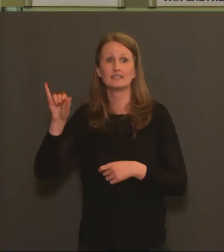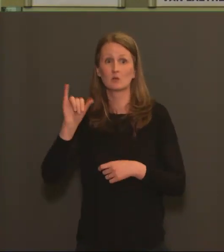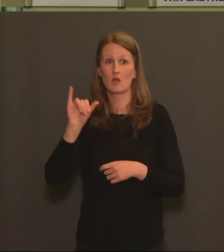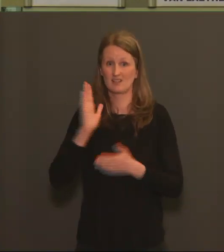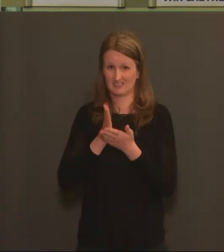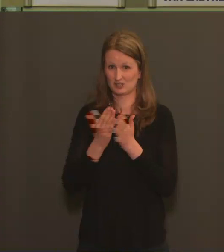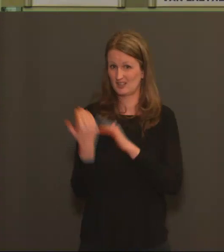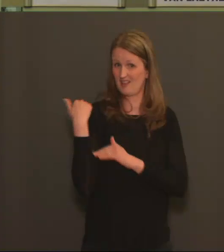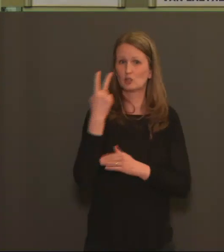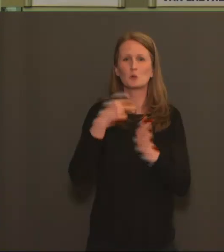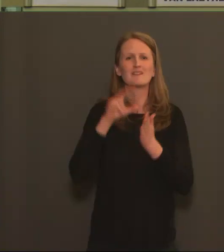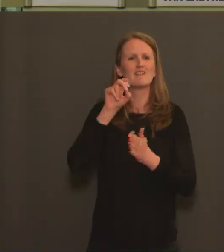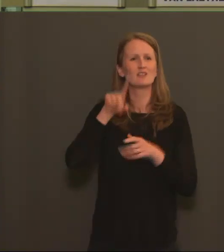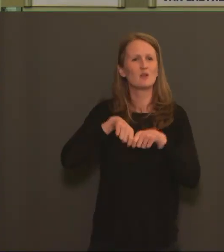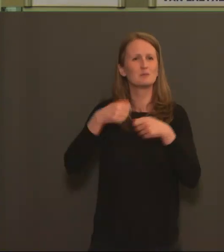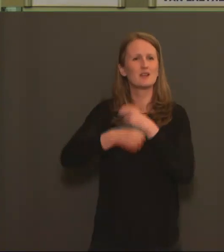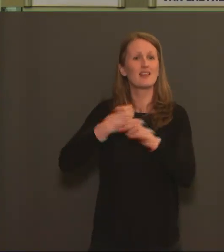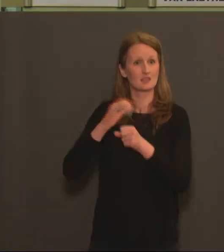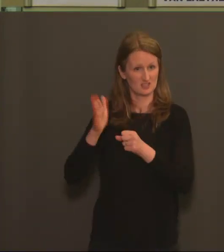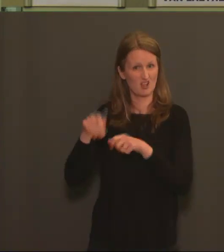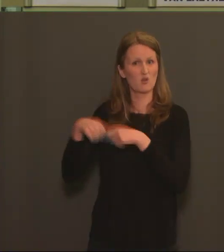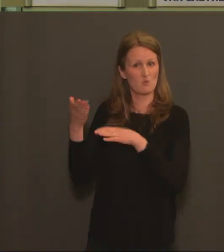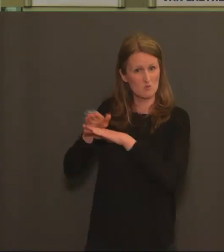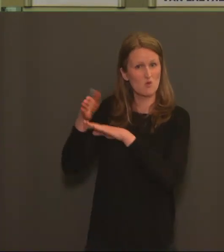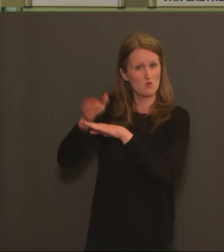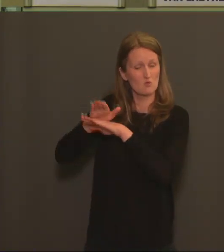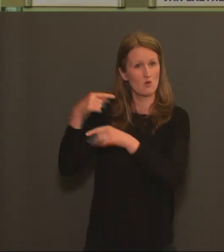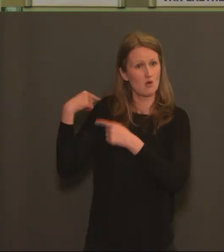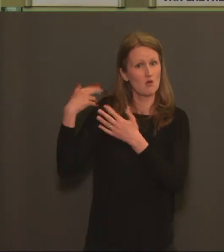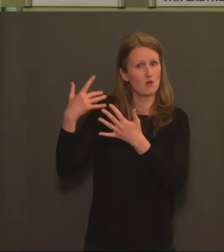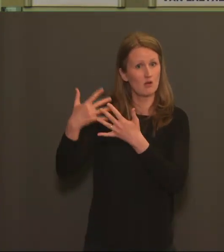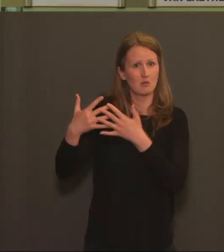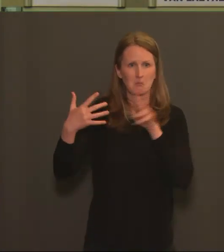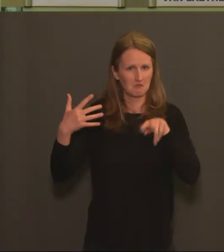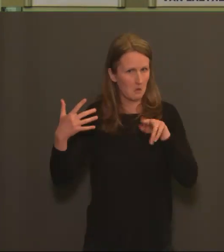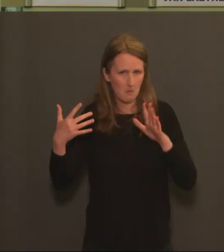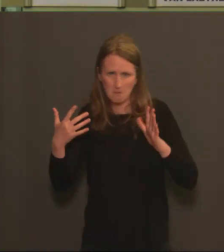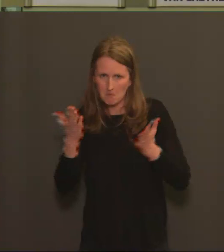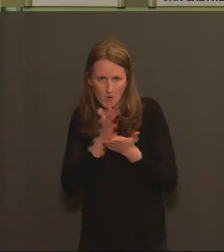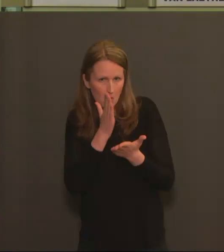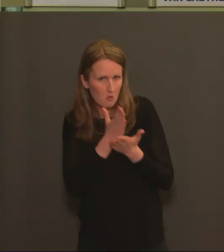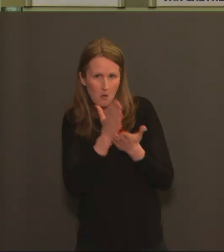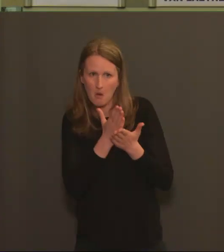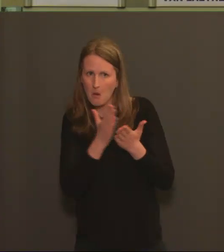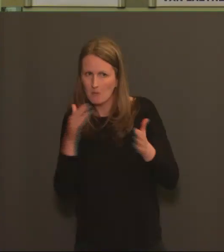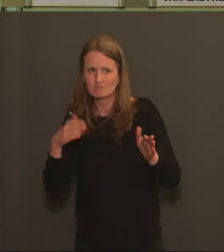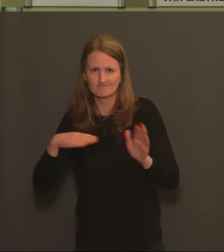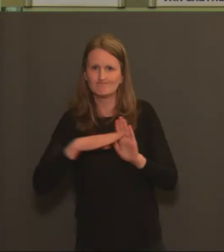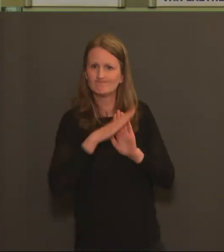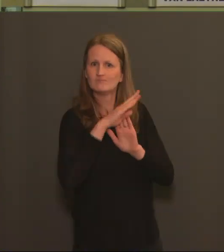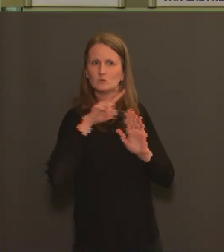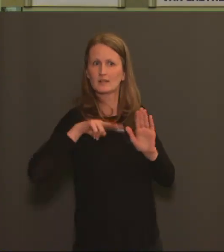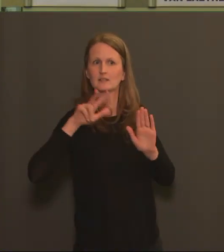en Flandre, qui est dans le haut du graphique, où les suites de la deuxième vague ont continué à se manifester début